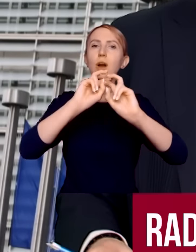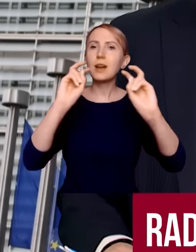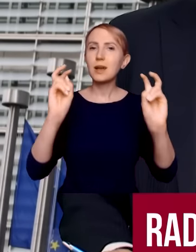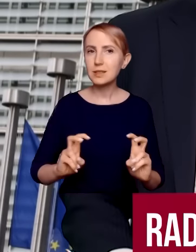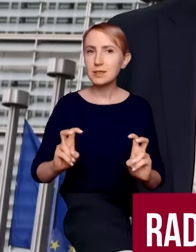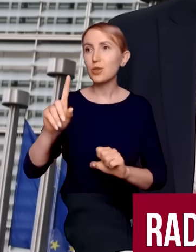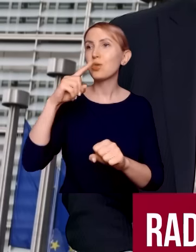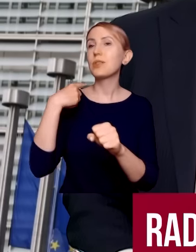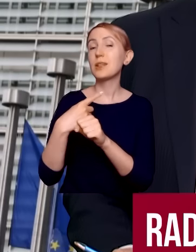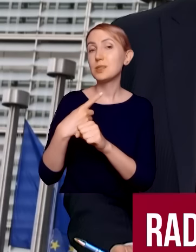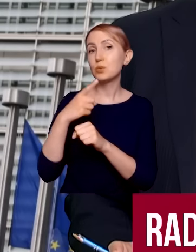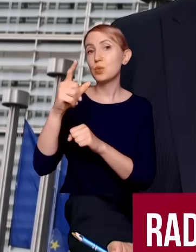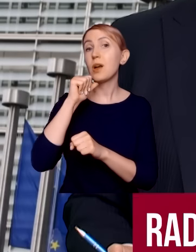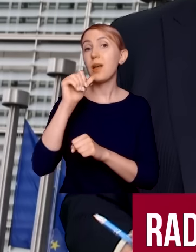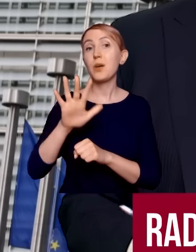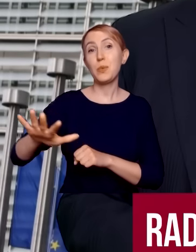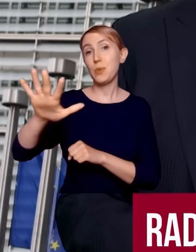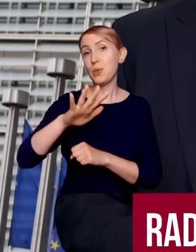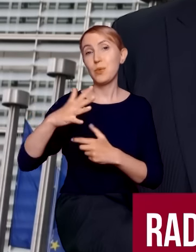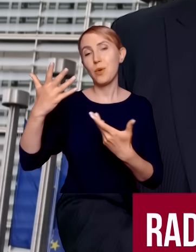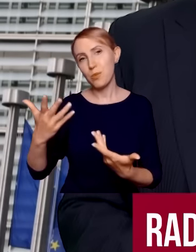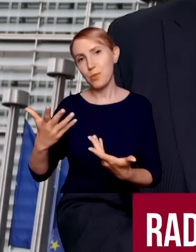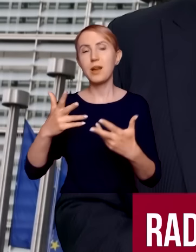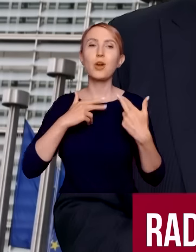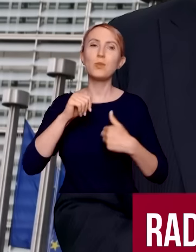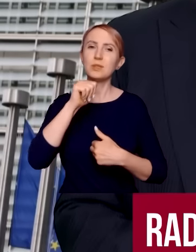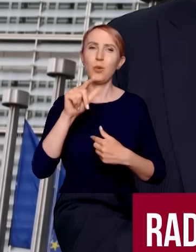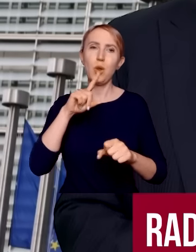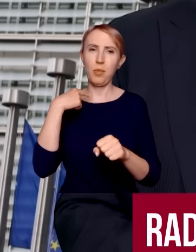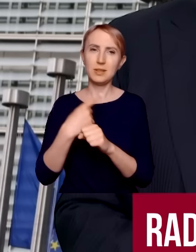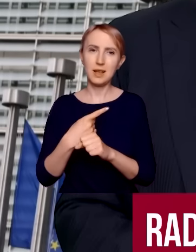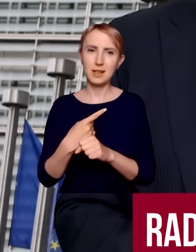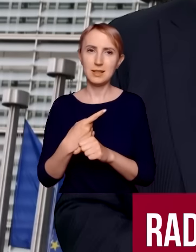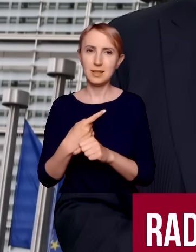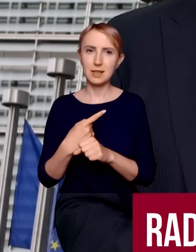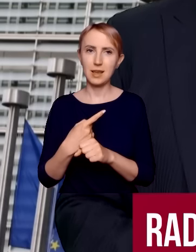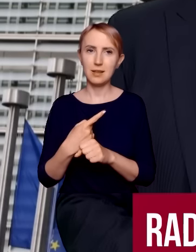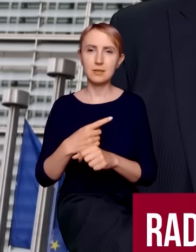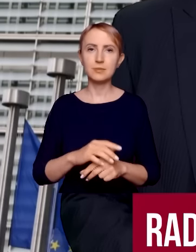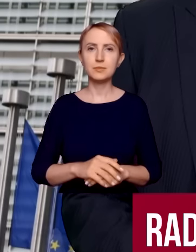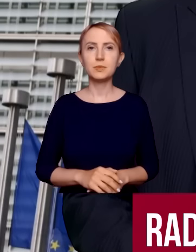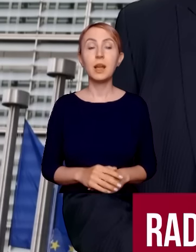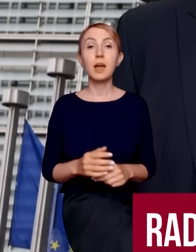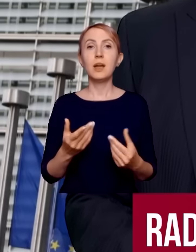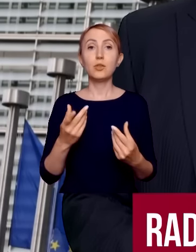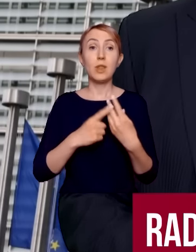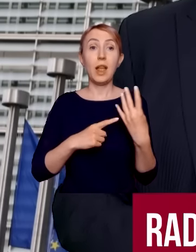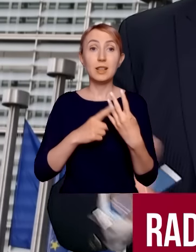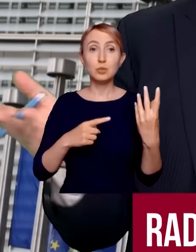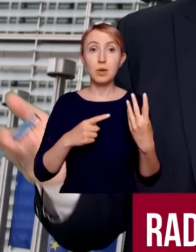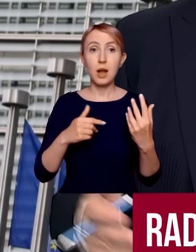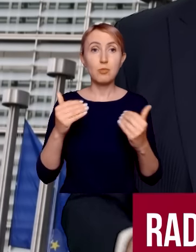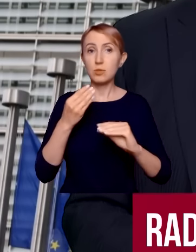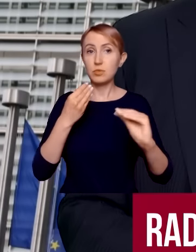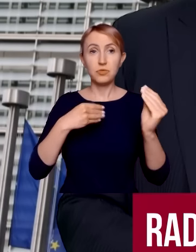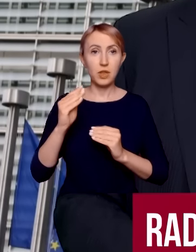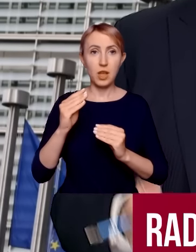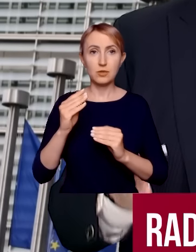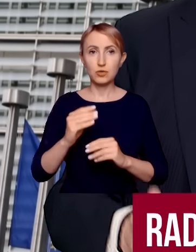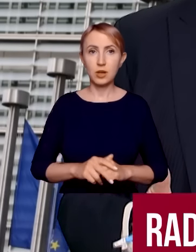decydują czynniki europejskie, tak zwane, czyli Komisja Europejska, ta kwota może w ogóle nie mieć